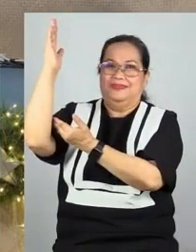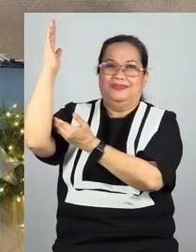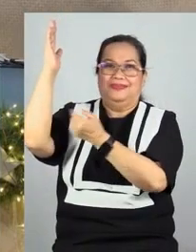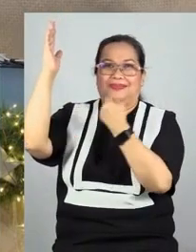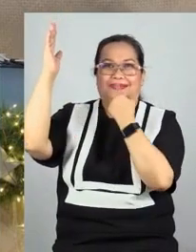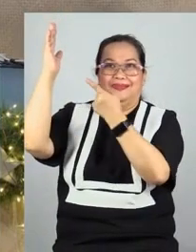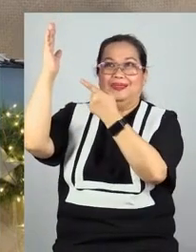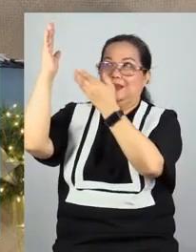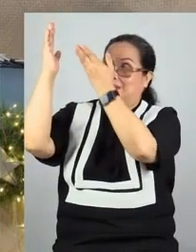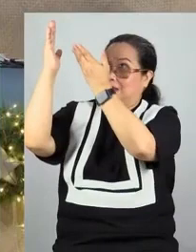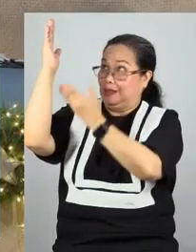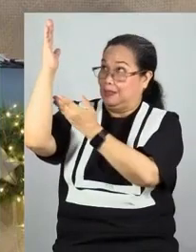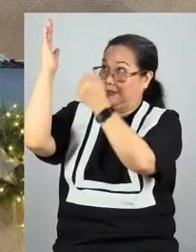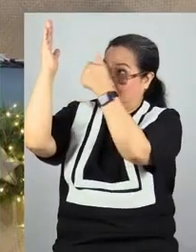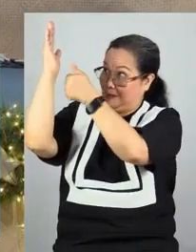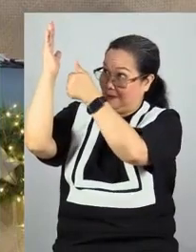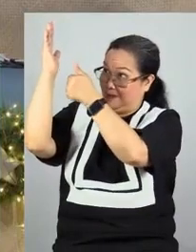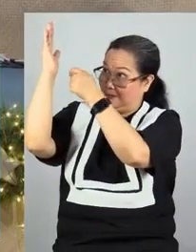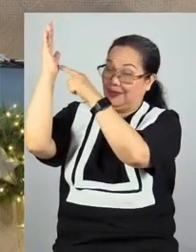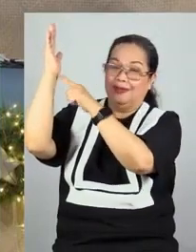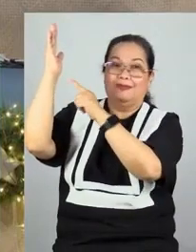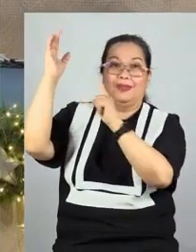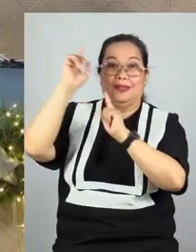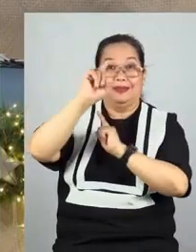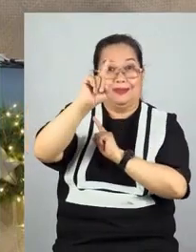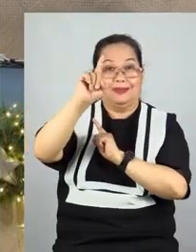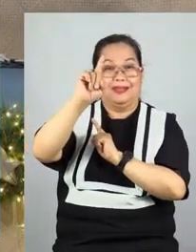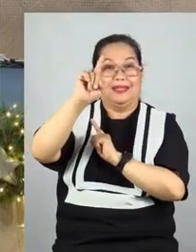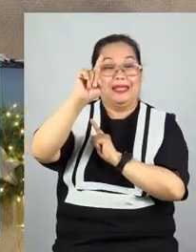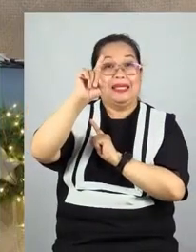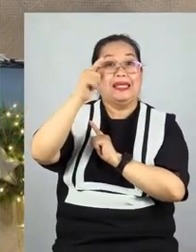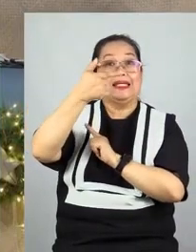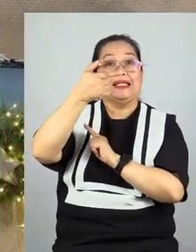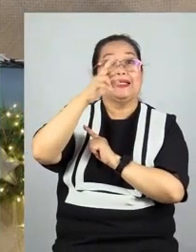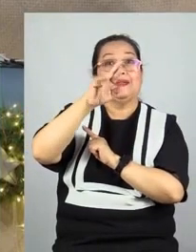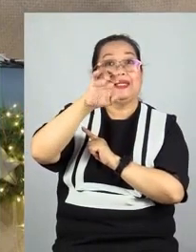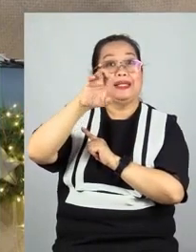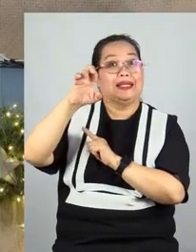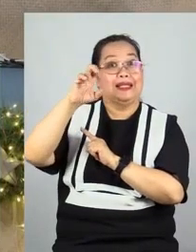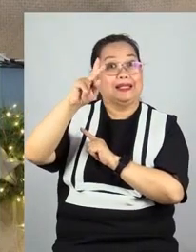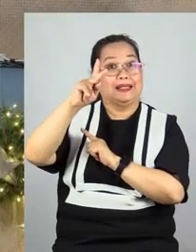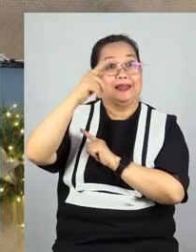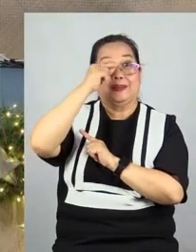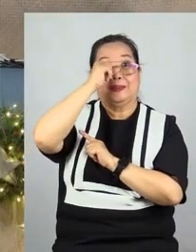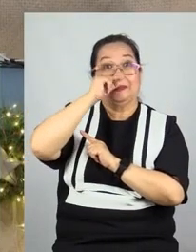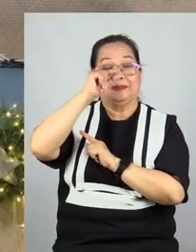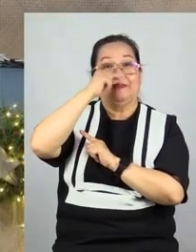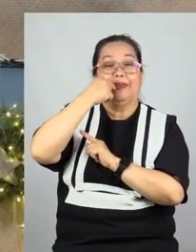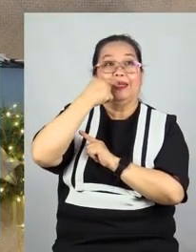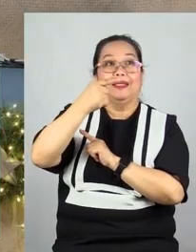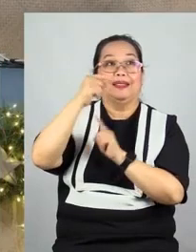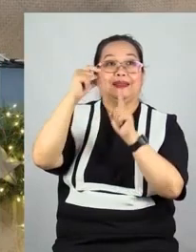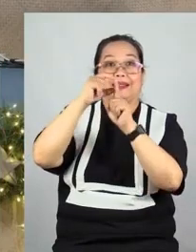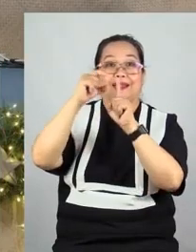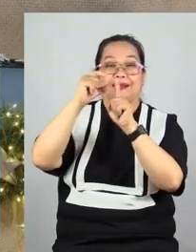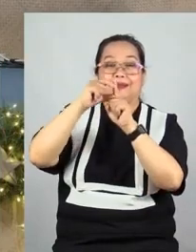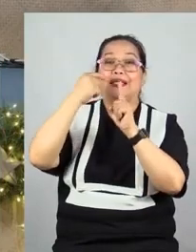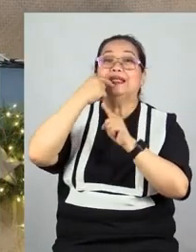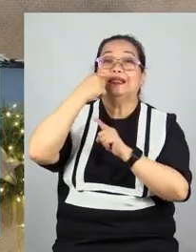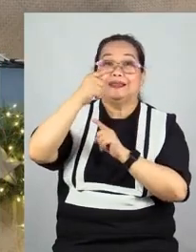na though He was, isang salita lang po yun sa Griego. Yung salita pong yun, ang ibig sabihin,